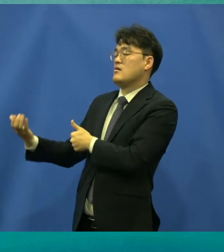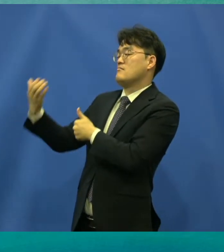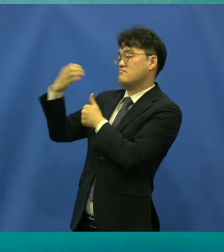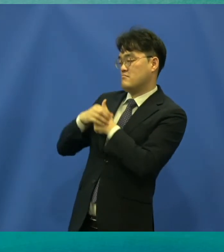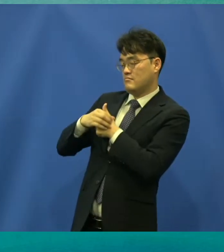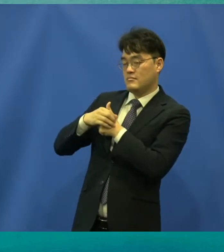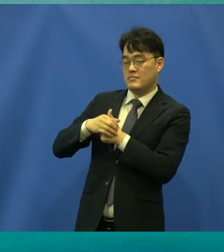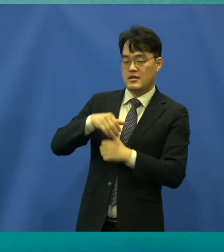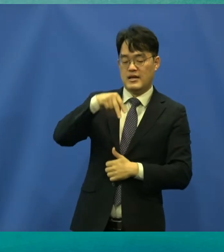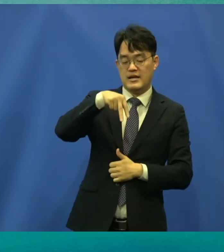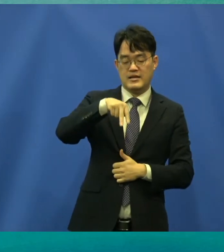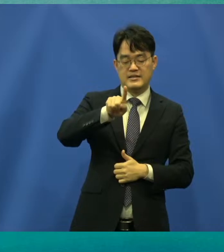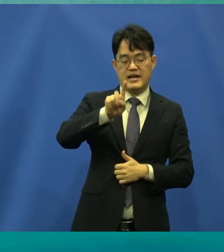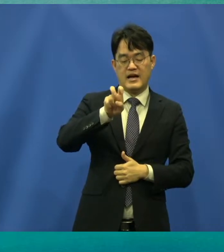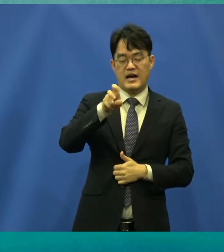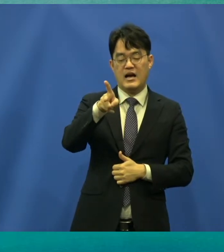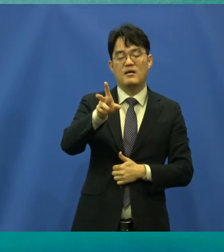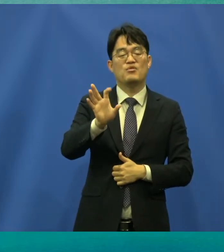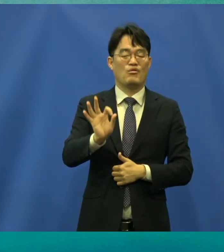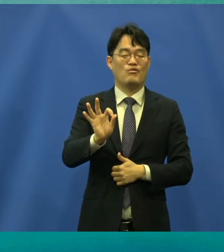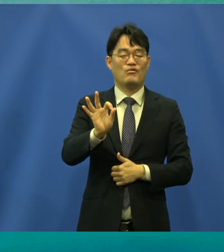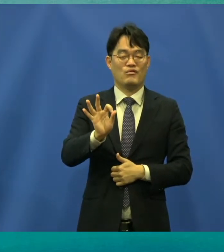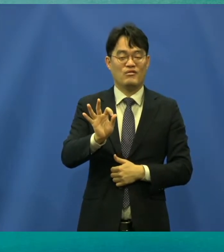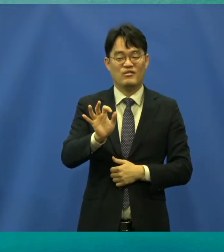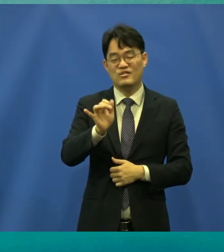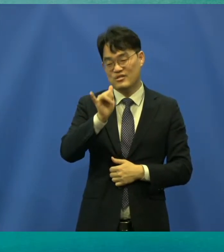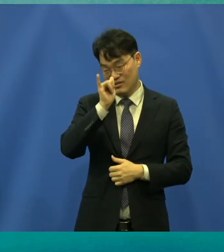어떤 사람은 구원을 받는 즉시 사명이 생깁니다.